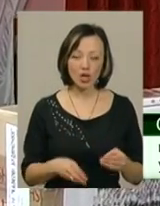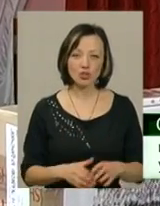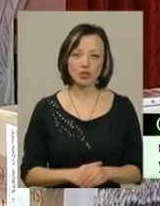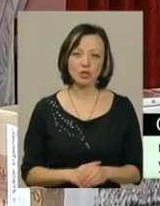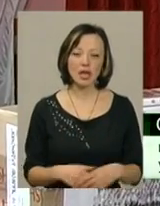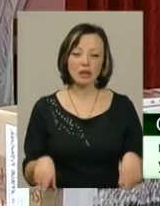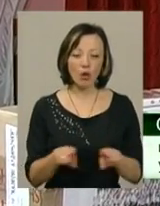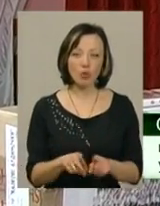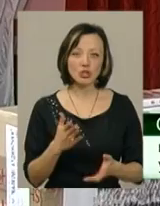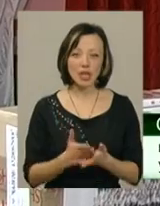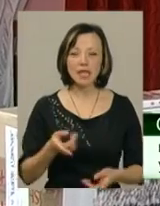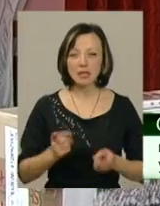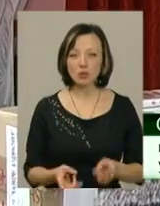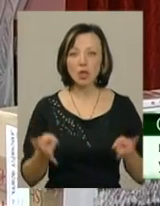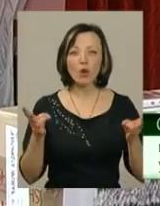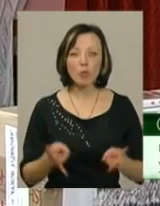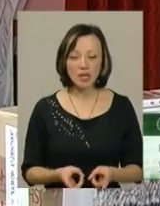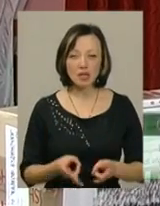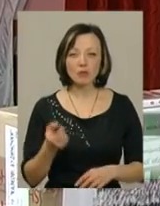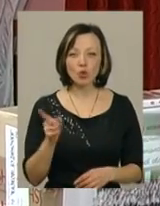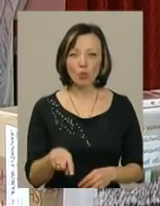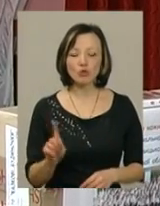Воно також є дійсно необхідним, тому що